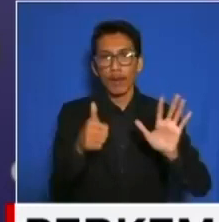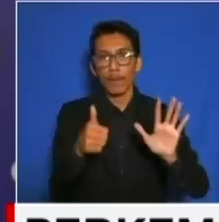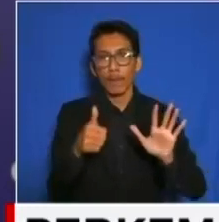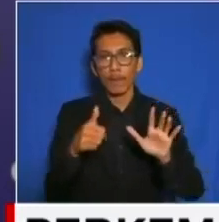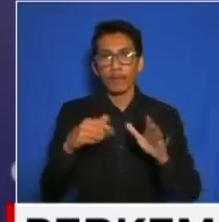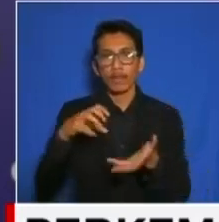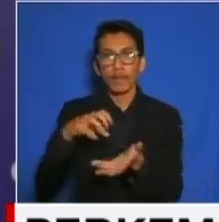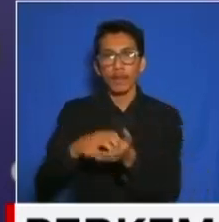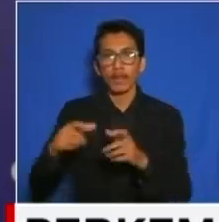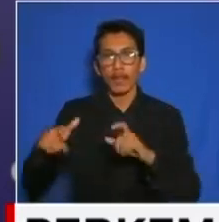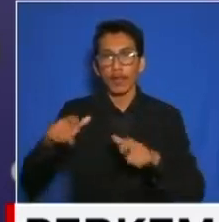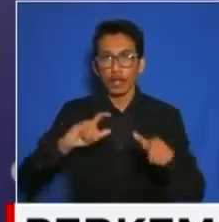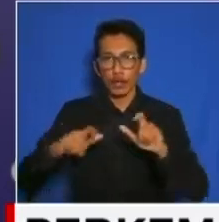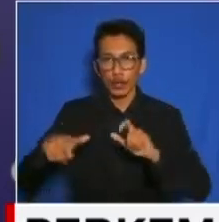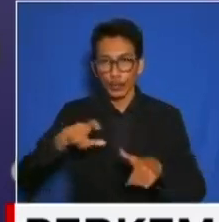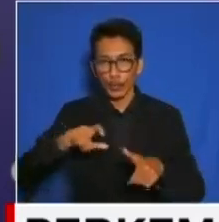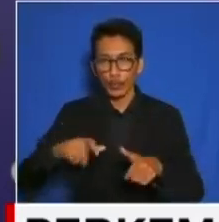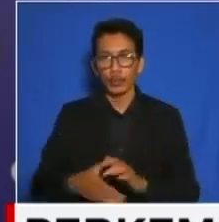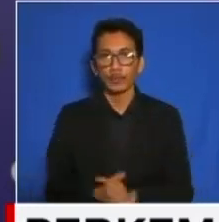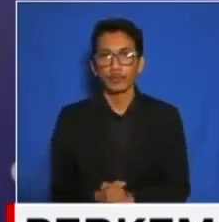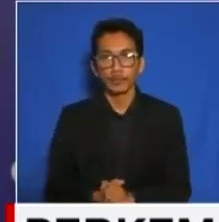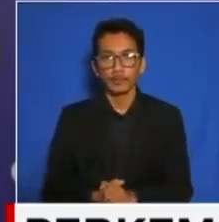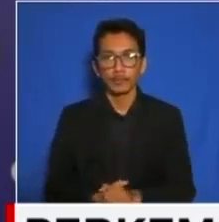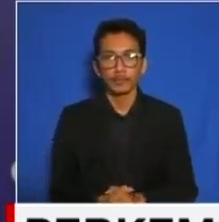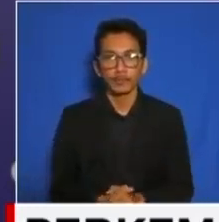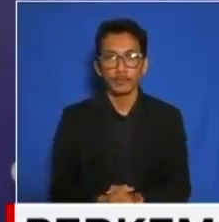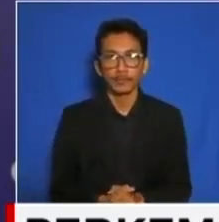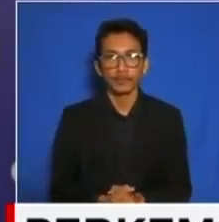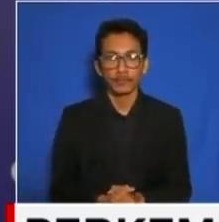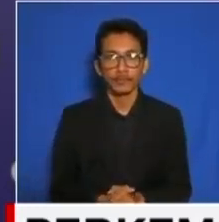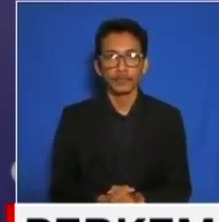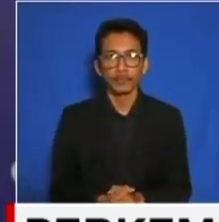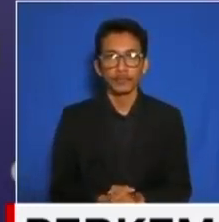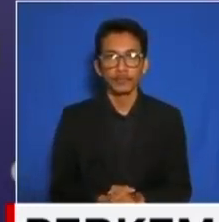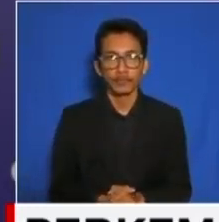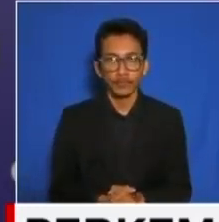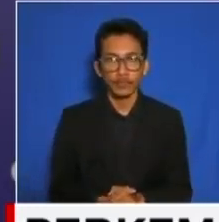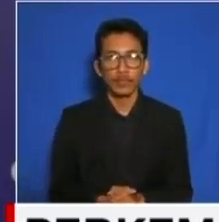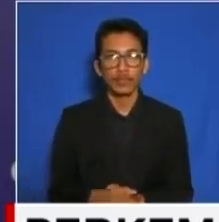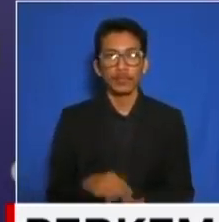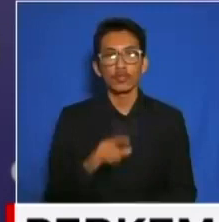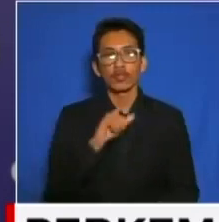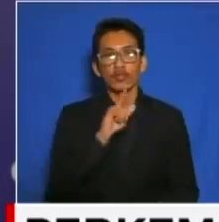laboratorium. Spesimen yang sudah kita selesaikan pemeriksaan lebih dari 75.000